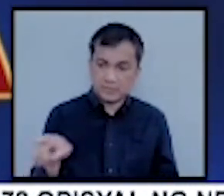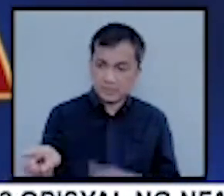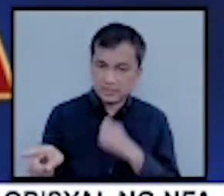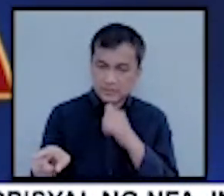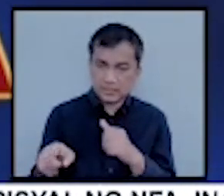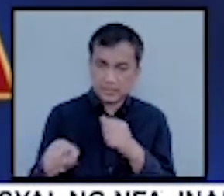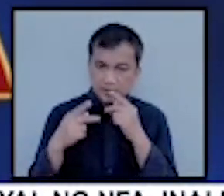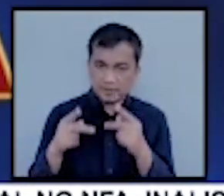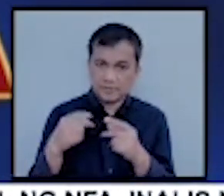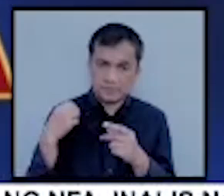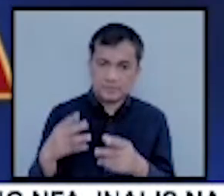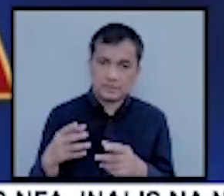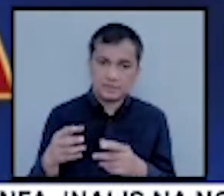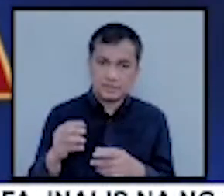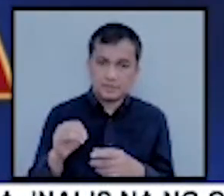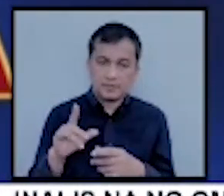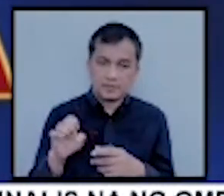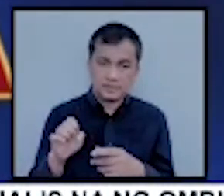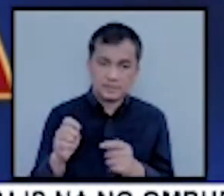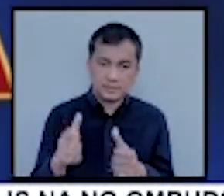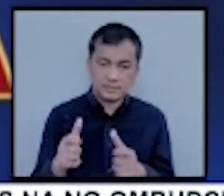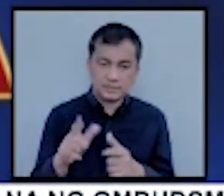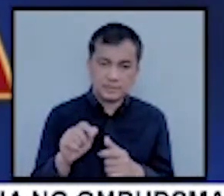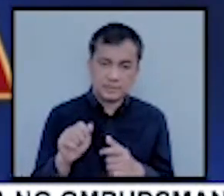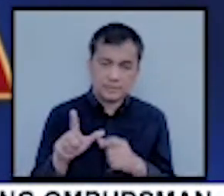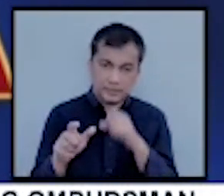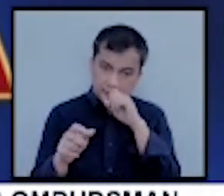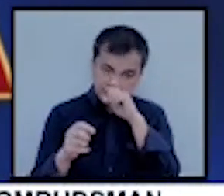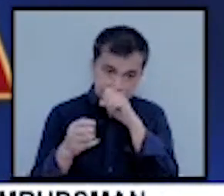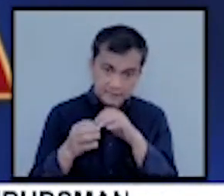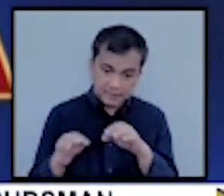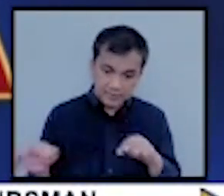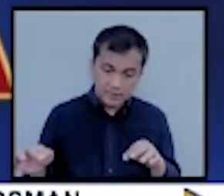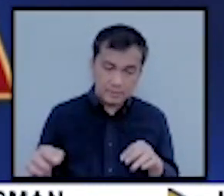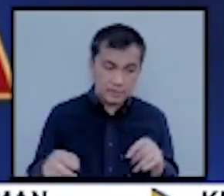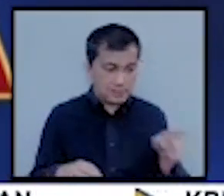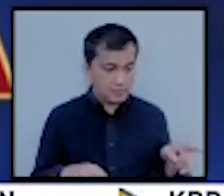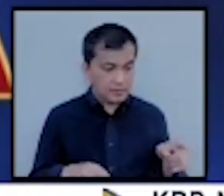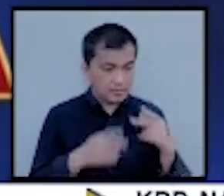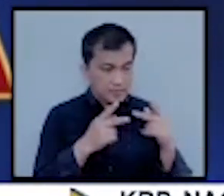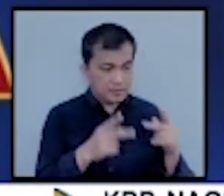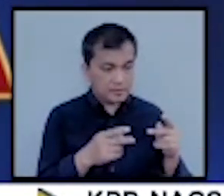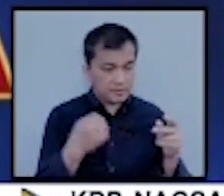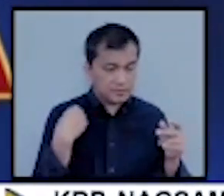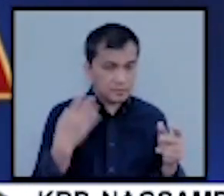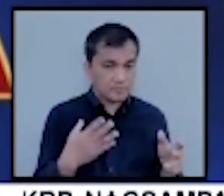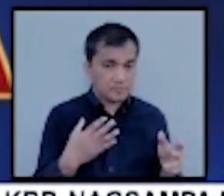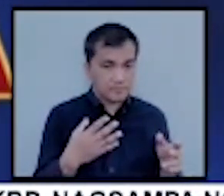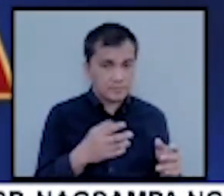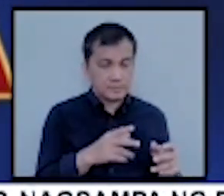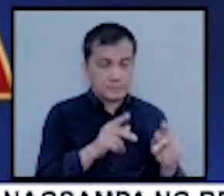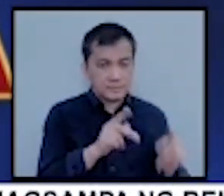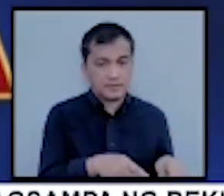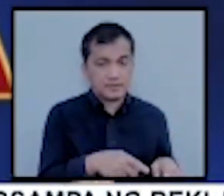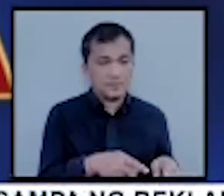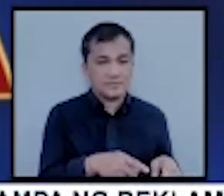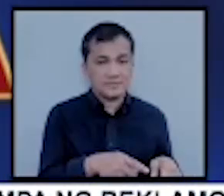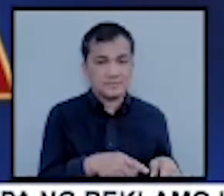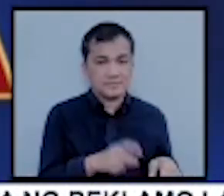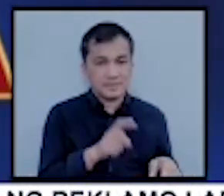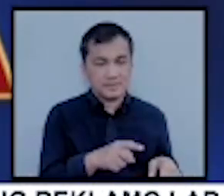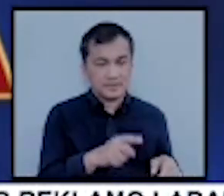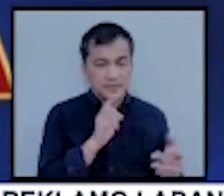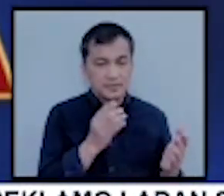ang presumption may malis agad yung isang libelous statement. Pero kapag ikaw ay public official o public personality, dapat ikaw ang